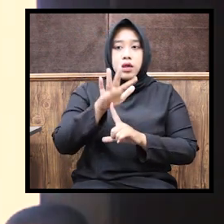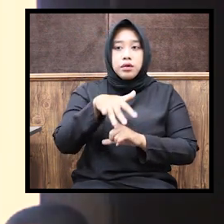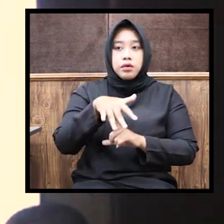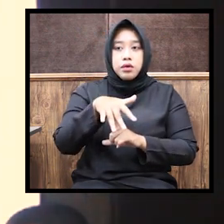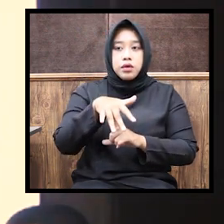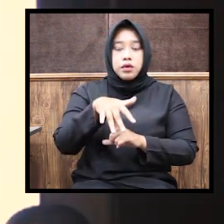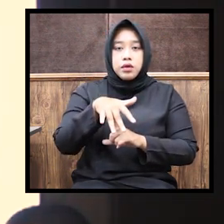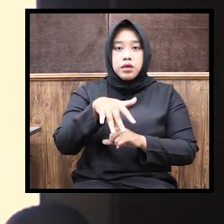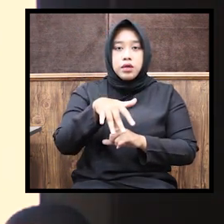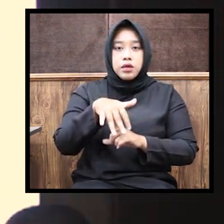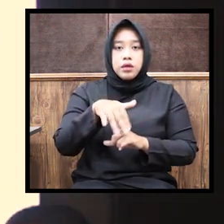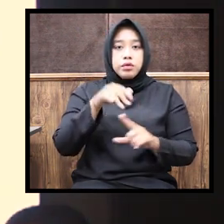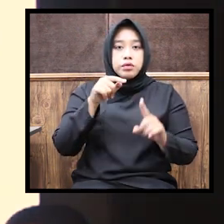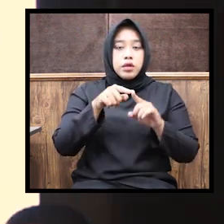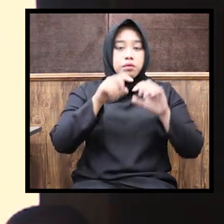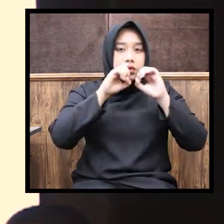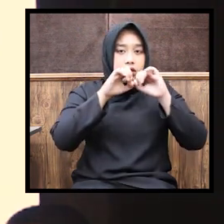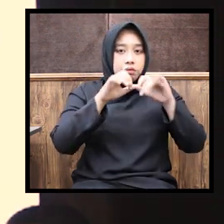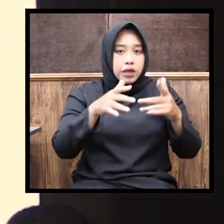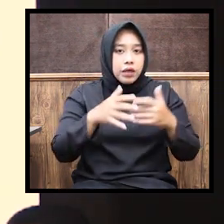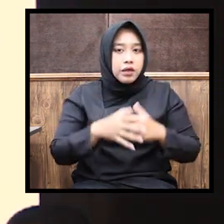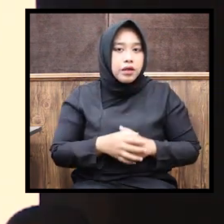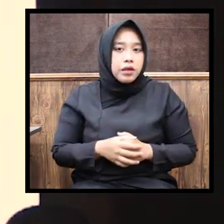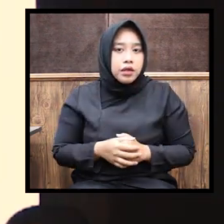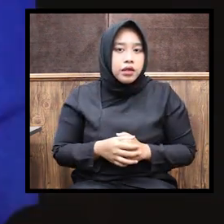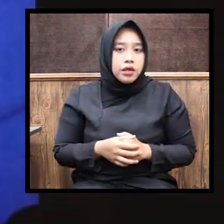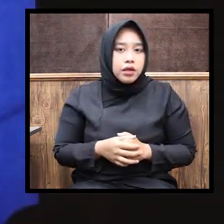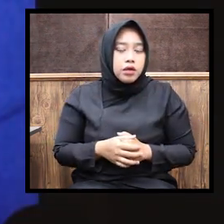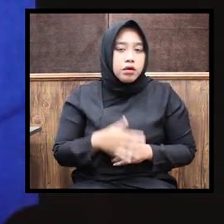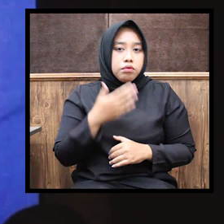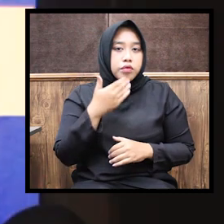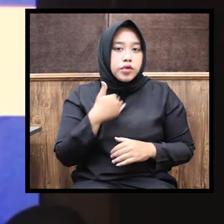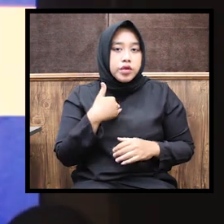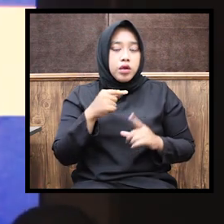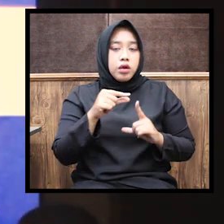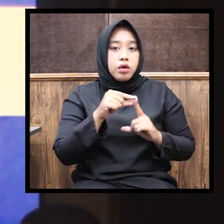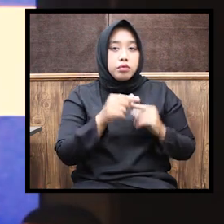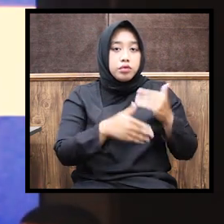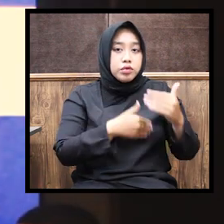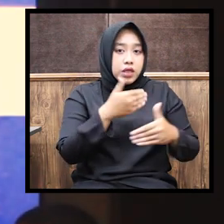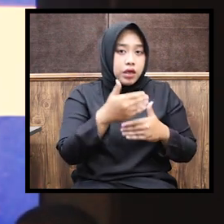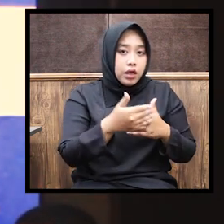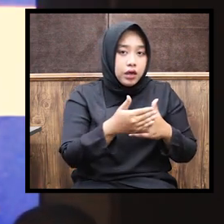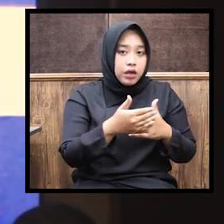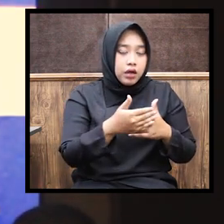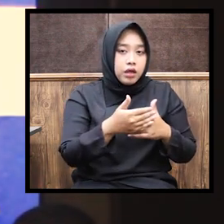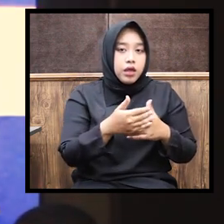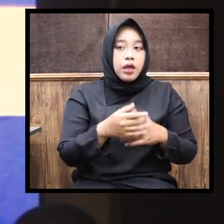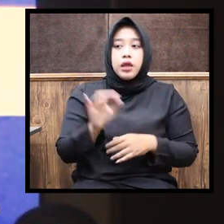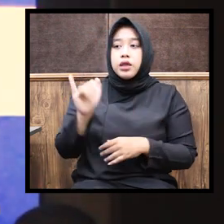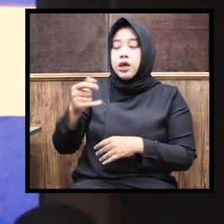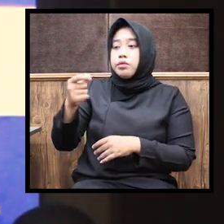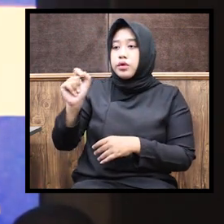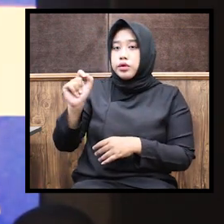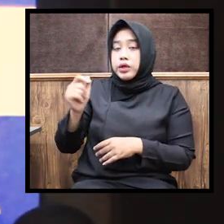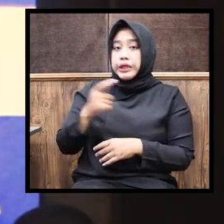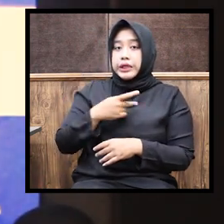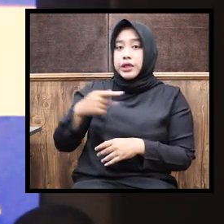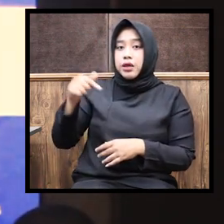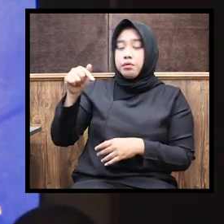untuk menyampaikan itu ke pihak pemilik perusahaan gitu Iya betul di Kami memang